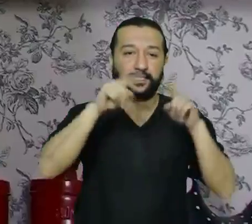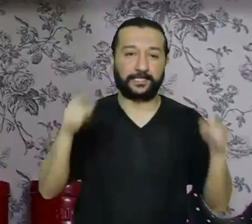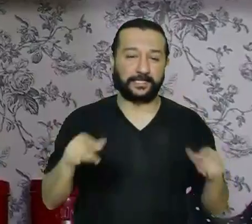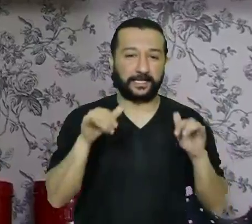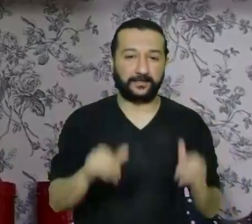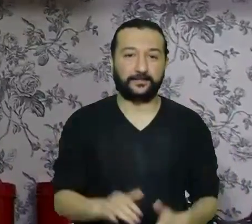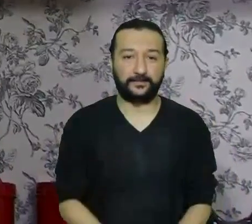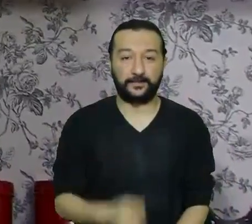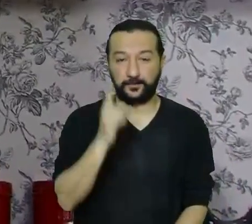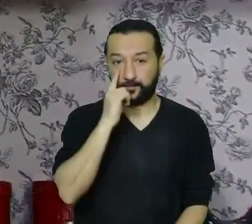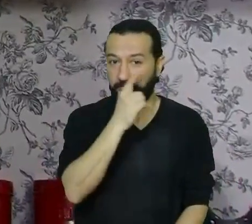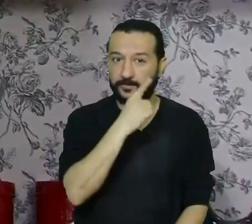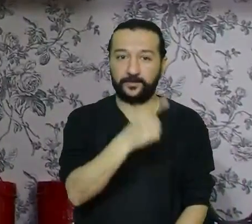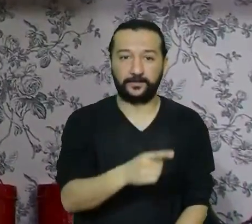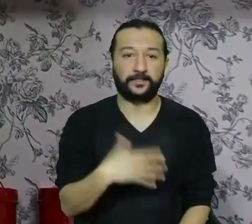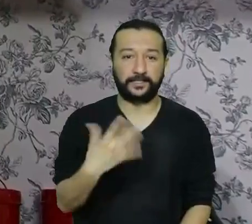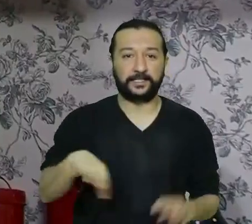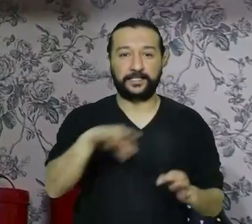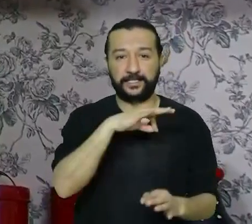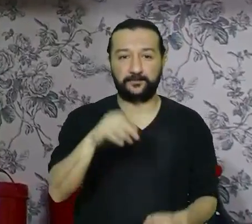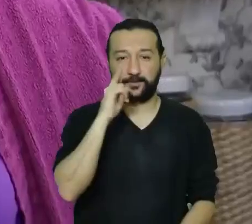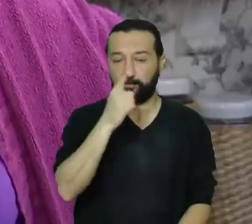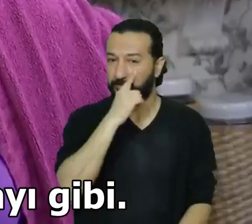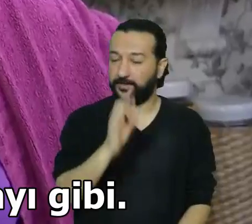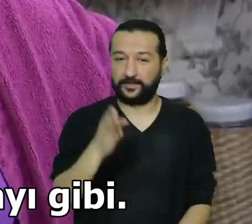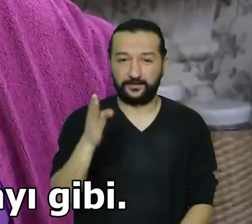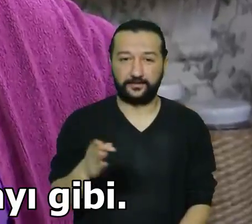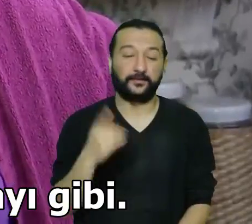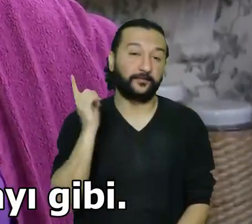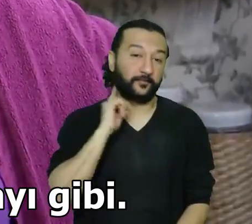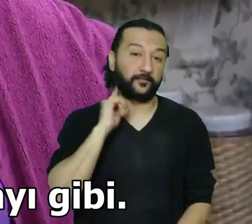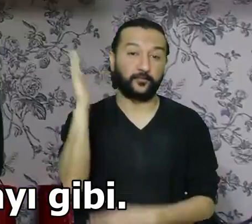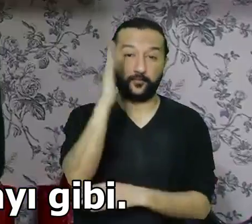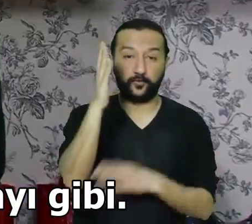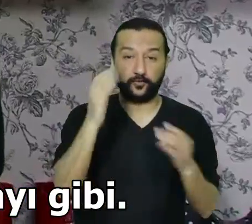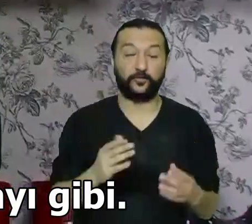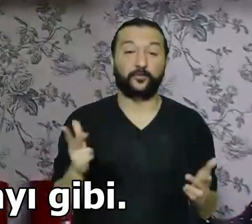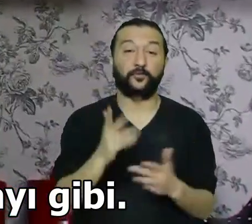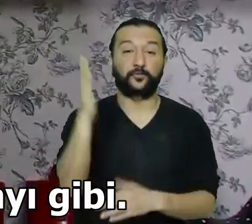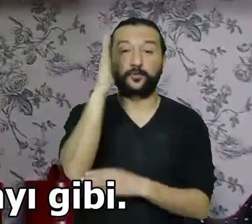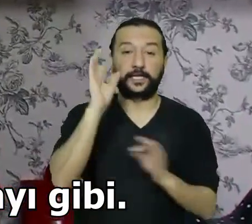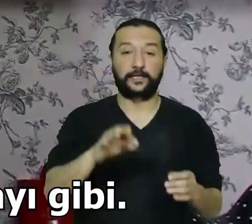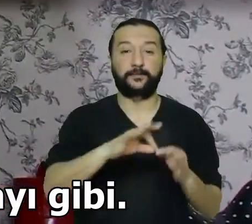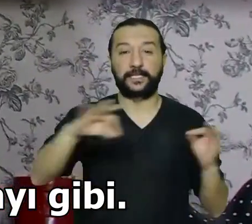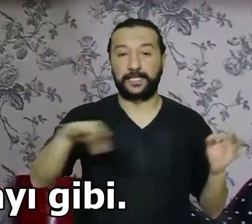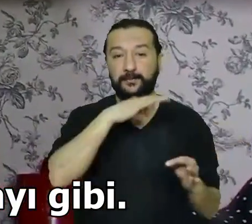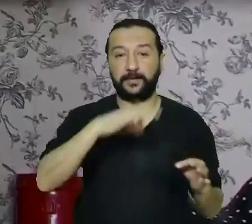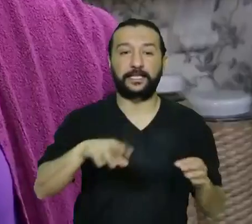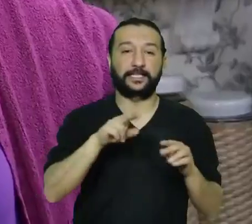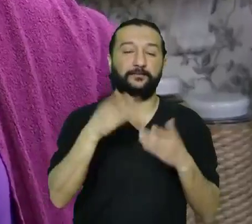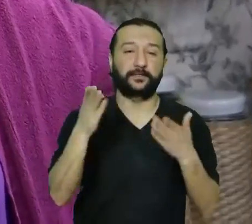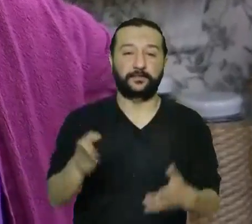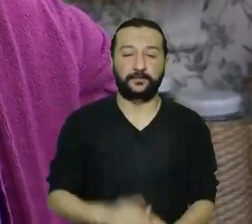gibi. Gözleri keman gözler. Boyuysa upuzun tam keman yayı